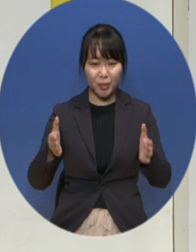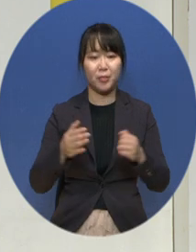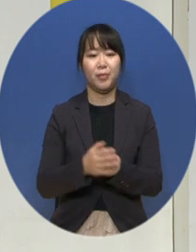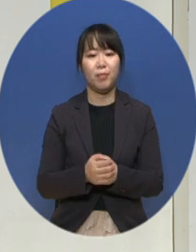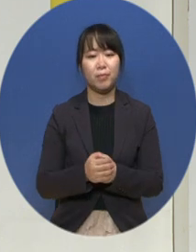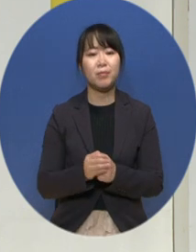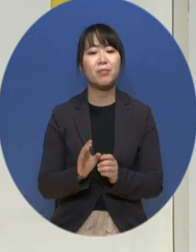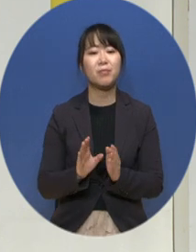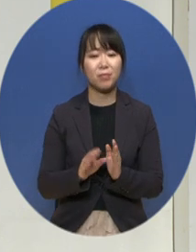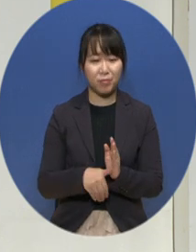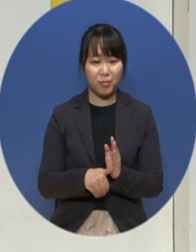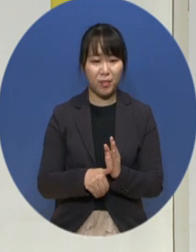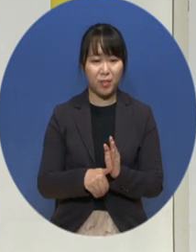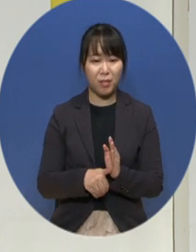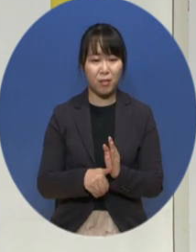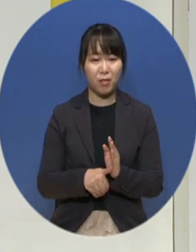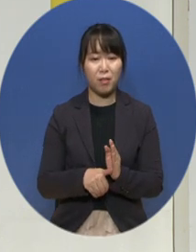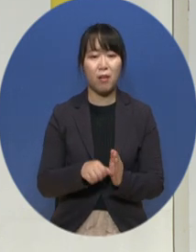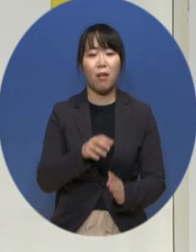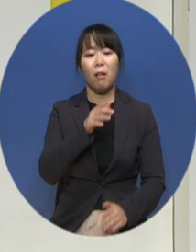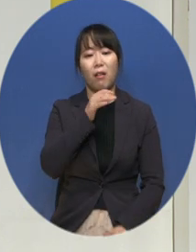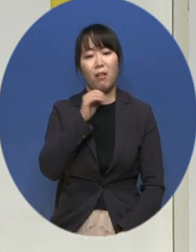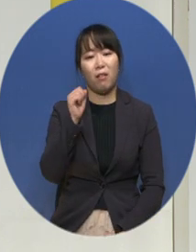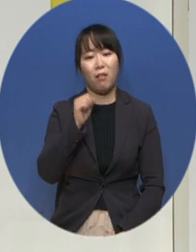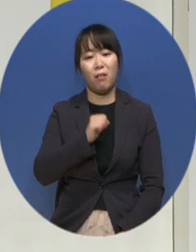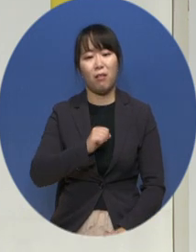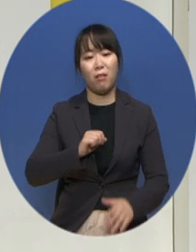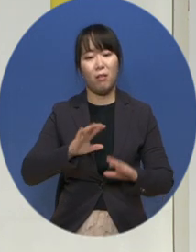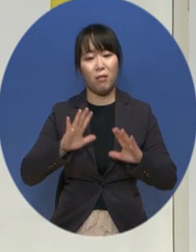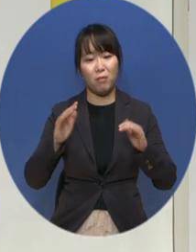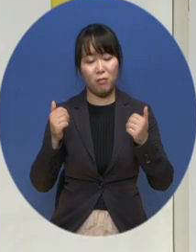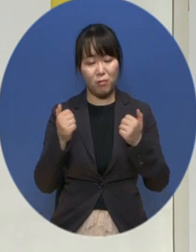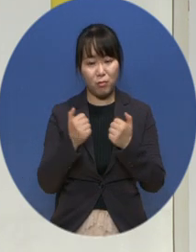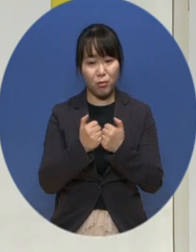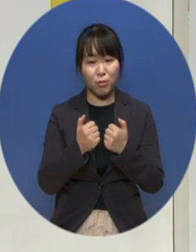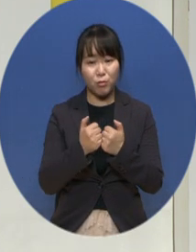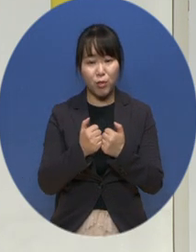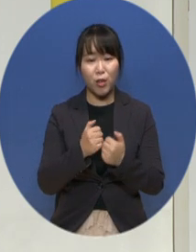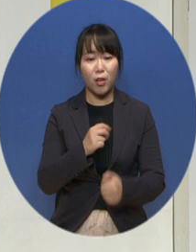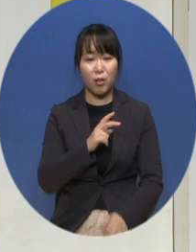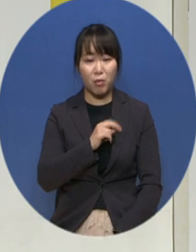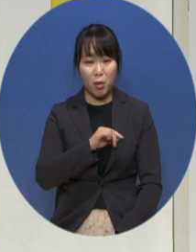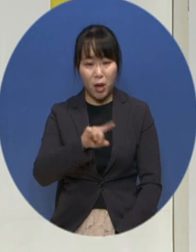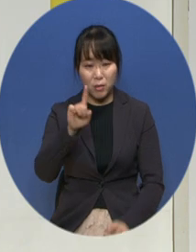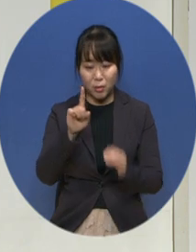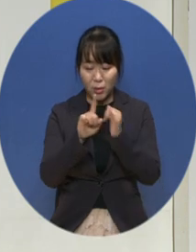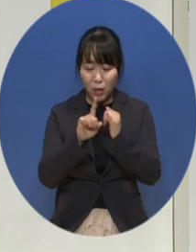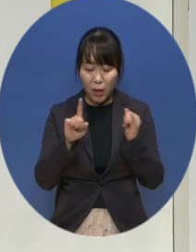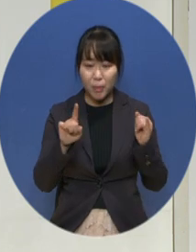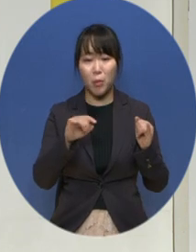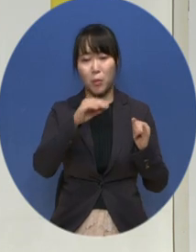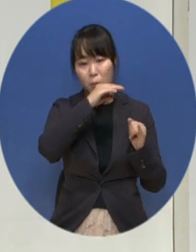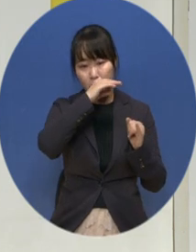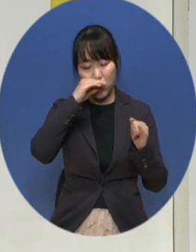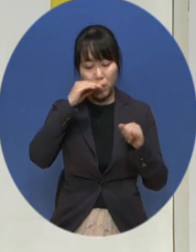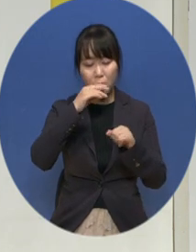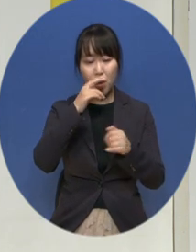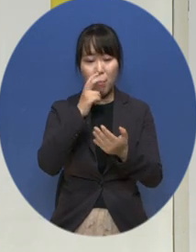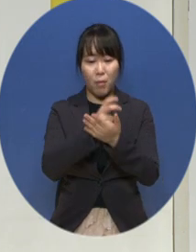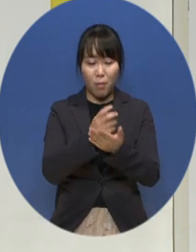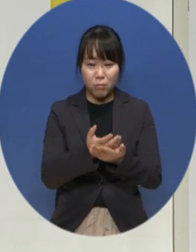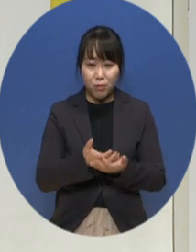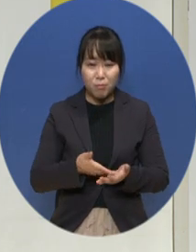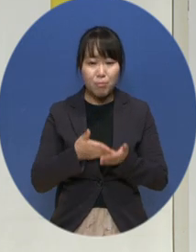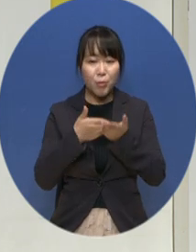그럴때 에 어 큼 앞 국회의원 한 사람이 진짜 제대로 해서